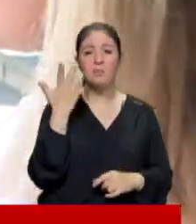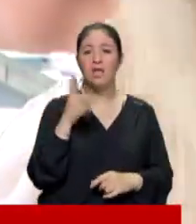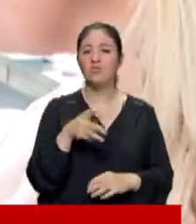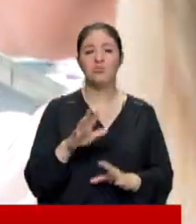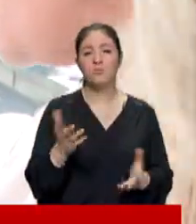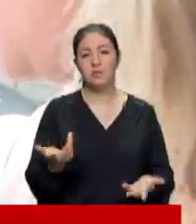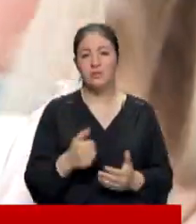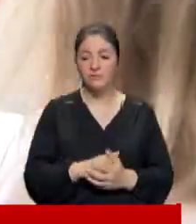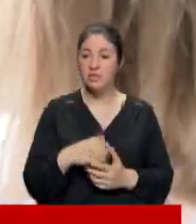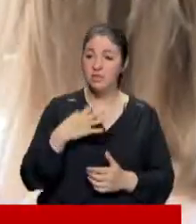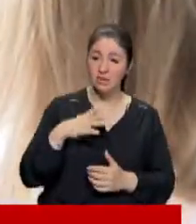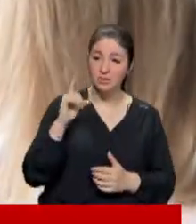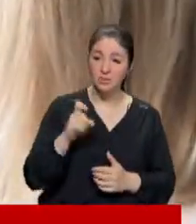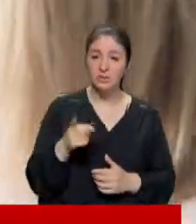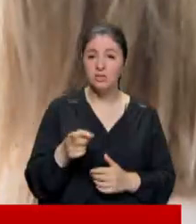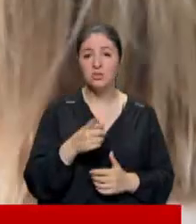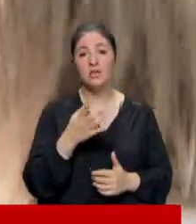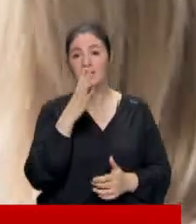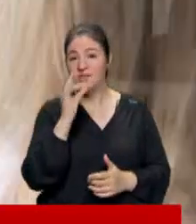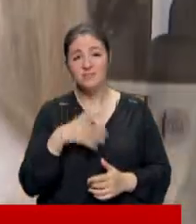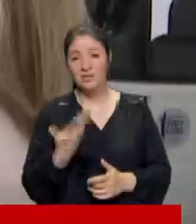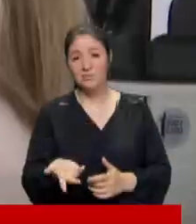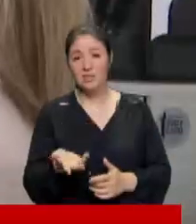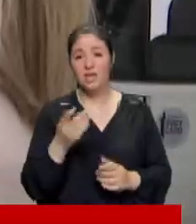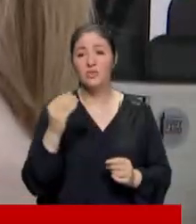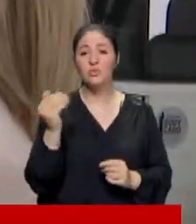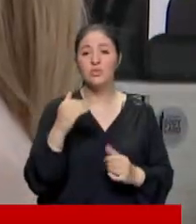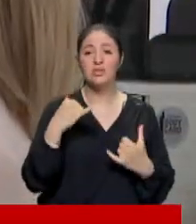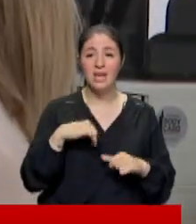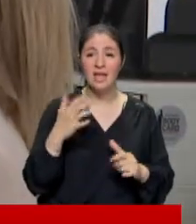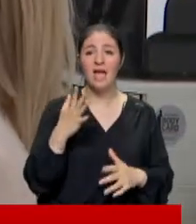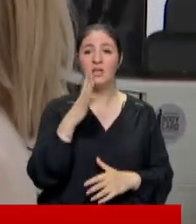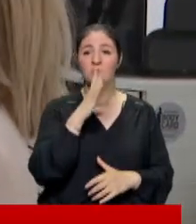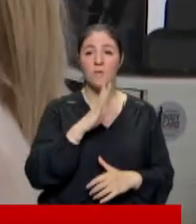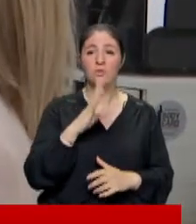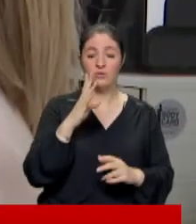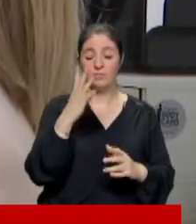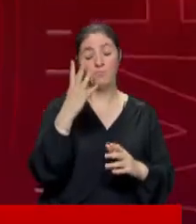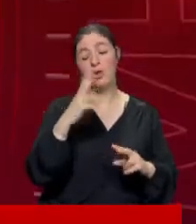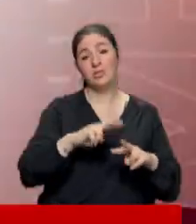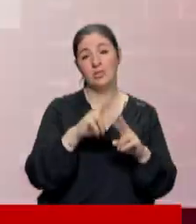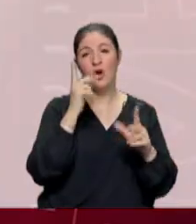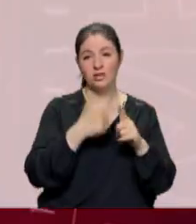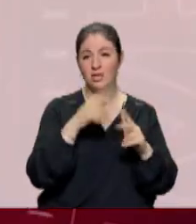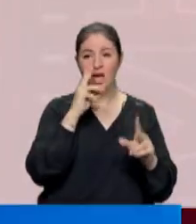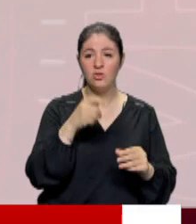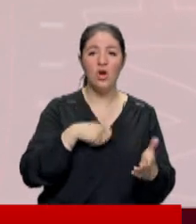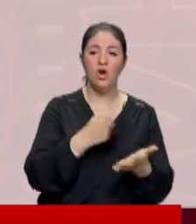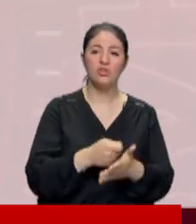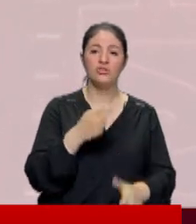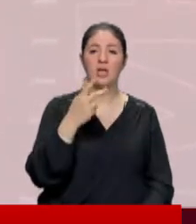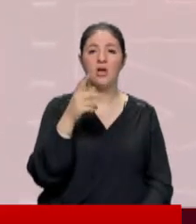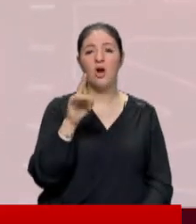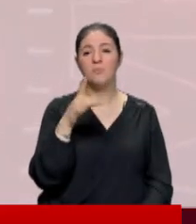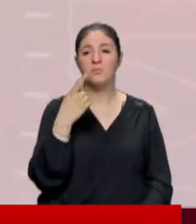geçmiyor maalesef. İster miydiniz? Kim istemez? En ucuz tatili eğer 4 yıldız otelde kalırsa ödeyeceği rakam yine 15